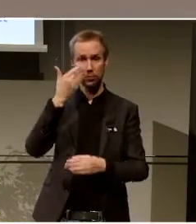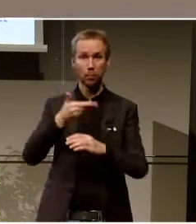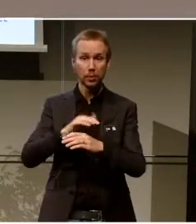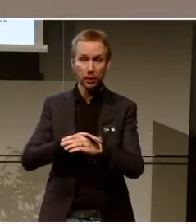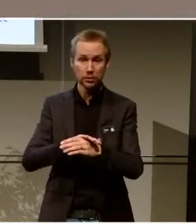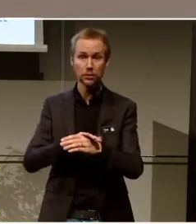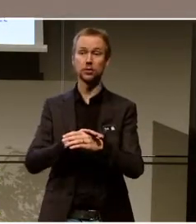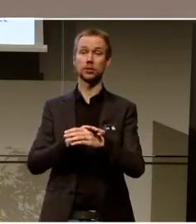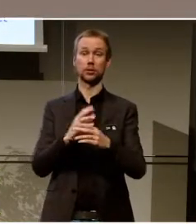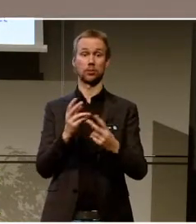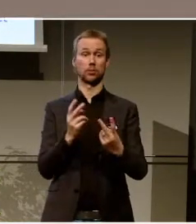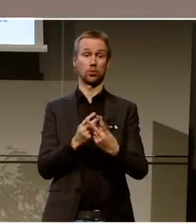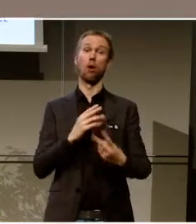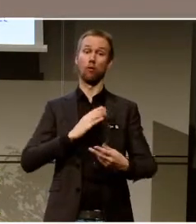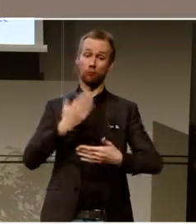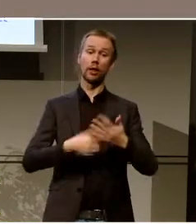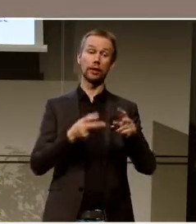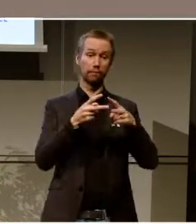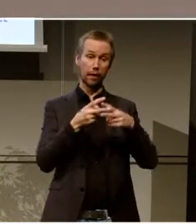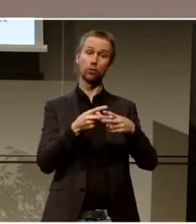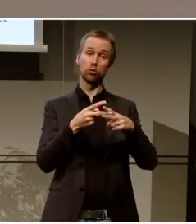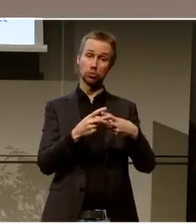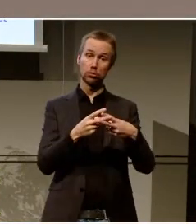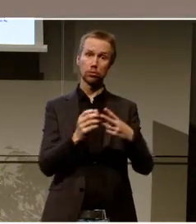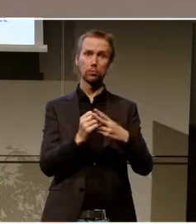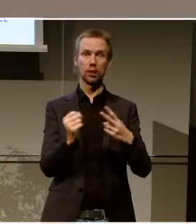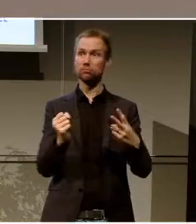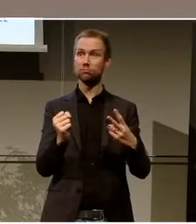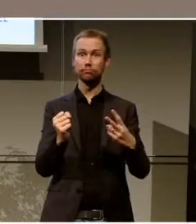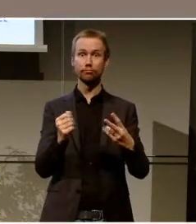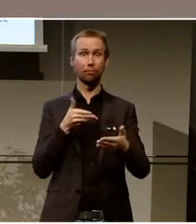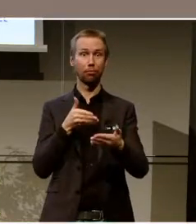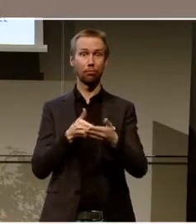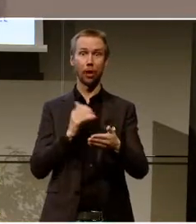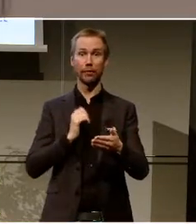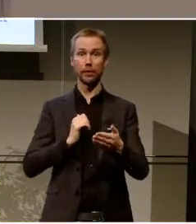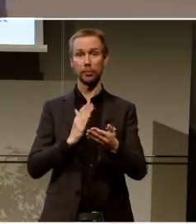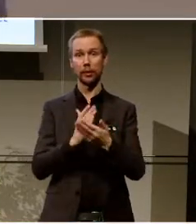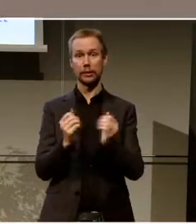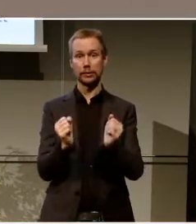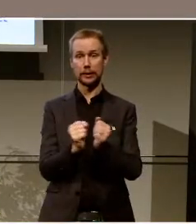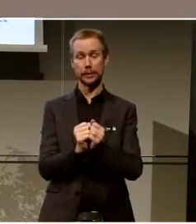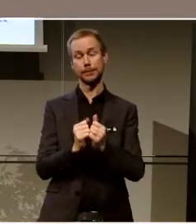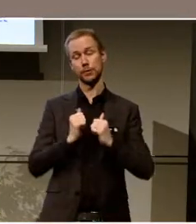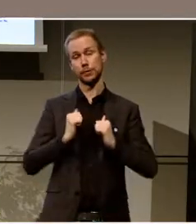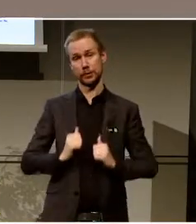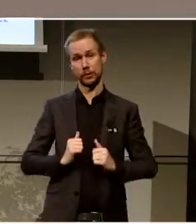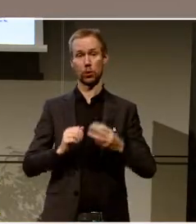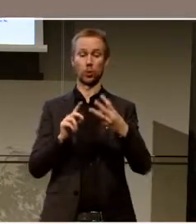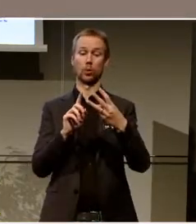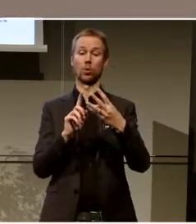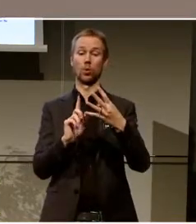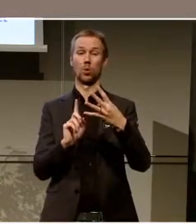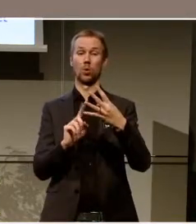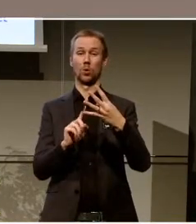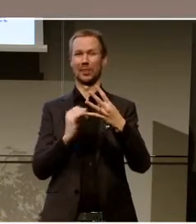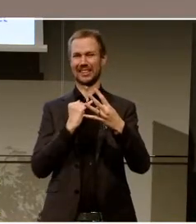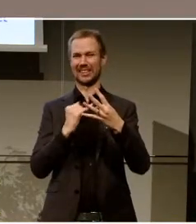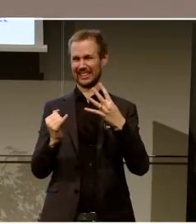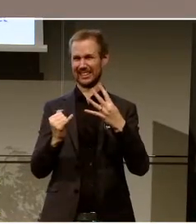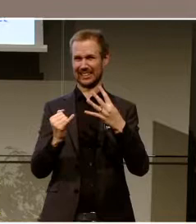som faktiskt finns inte kan användas på rätt sätt, tyvärr. Den sista punkten som jag sa är den som är lite